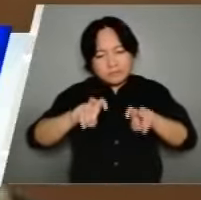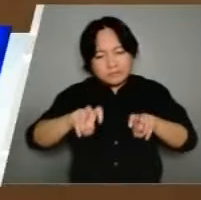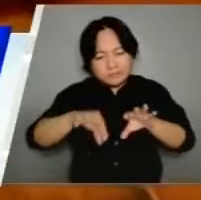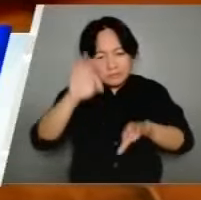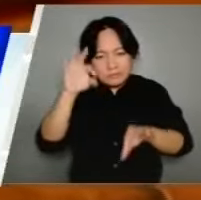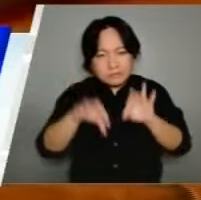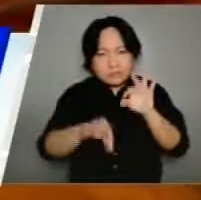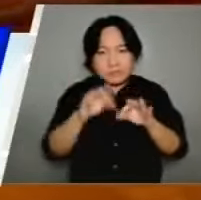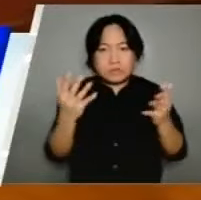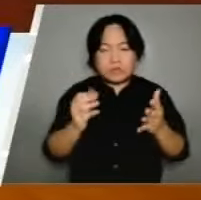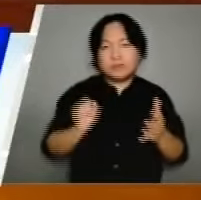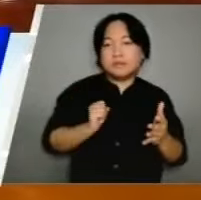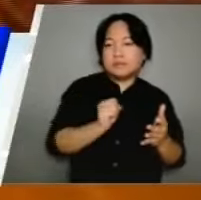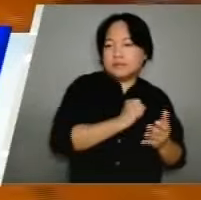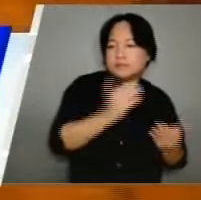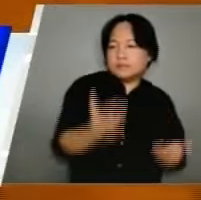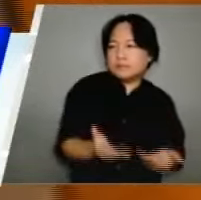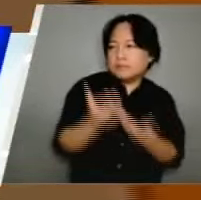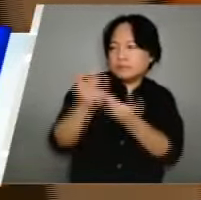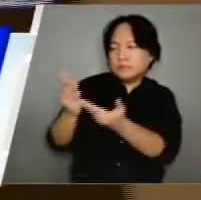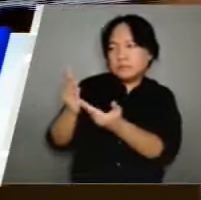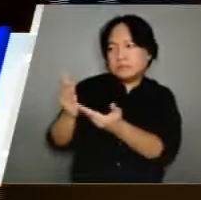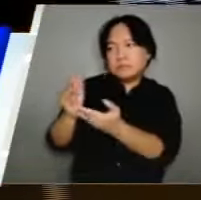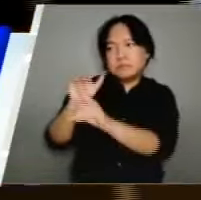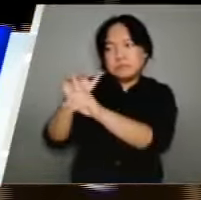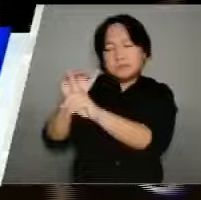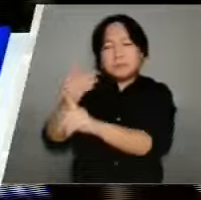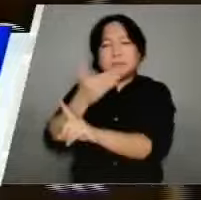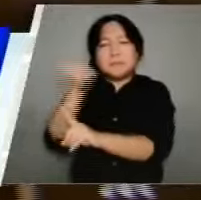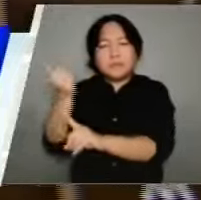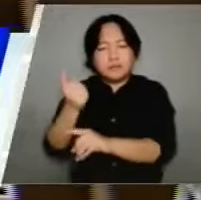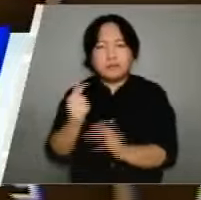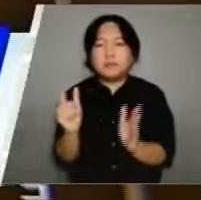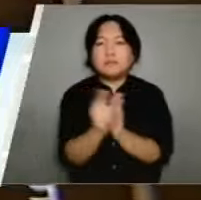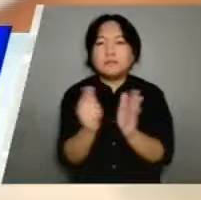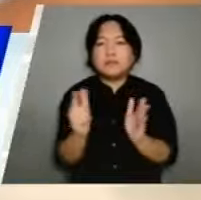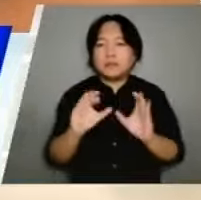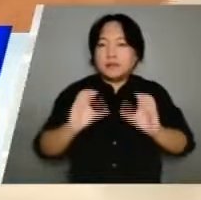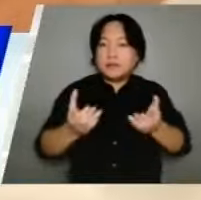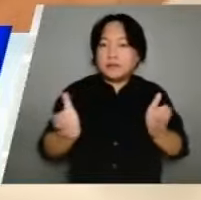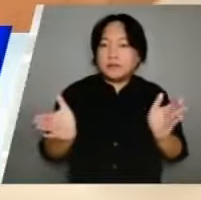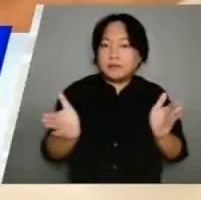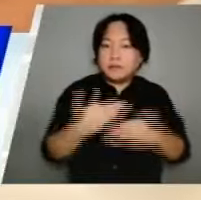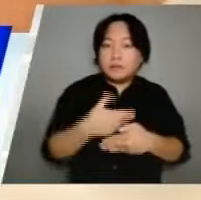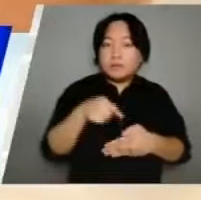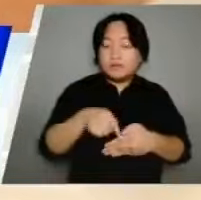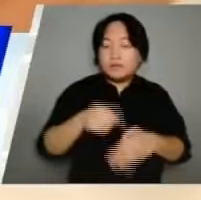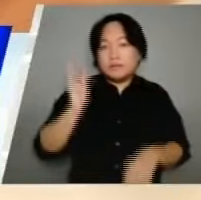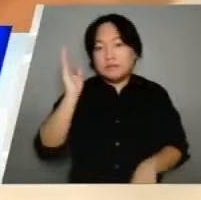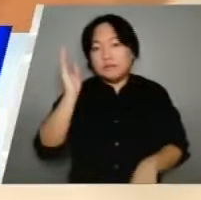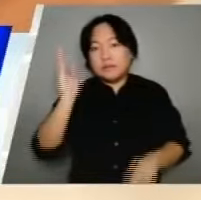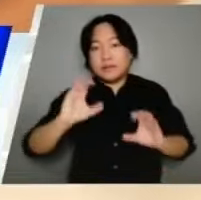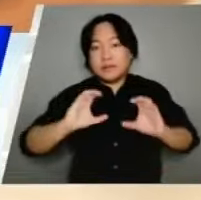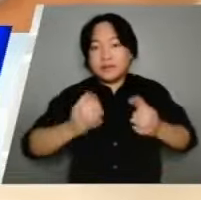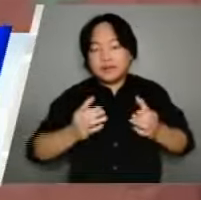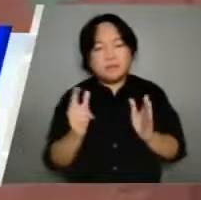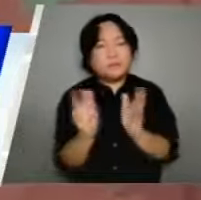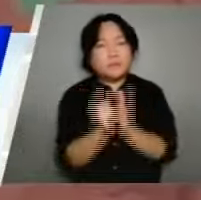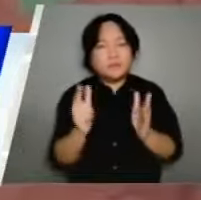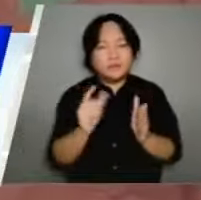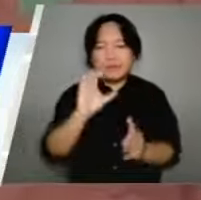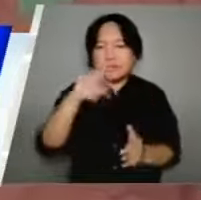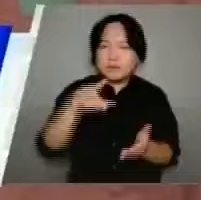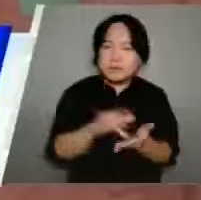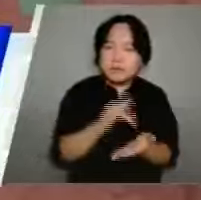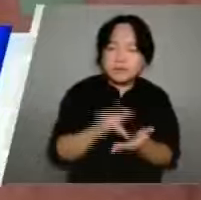Senado na layong ipagbawal ang paggamit ng smartphone at iba pang gadgets sa loob ng paaralan habang may klase.